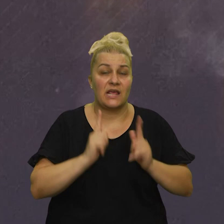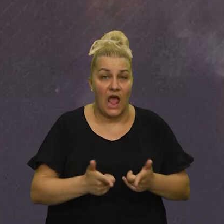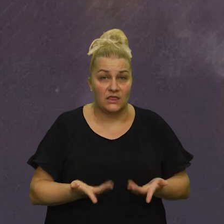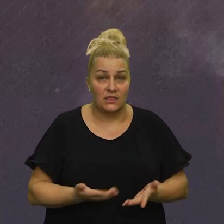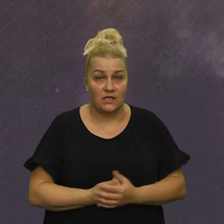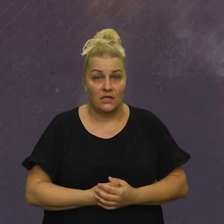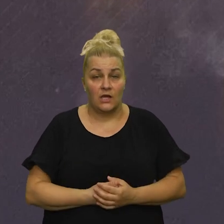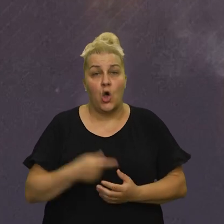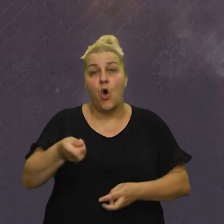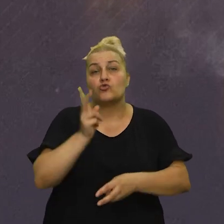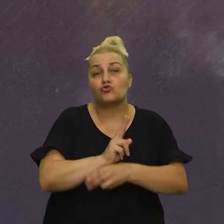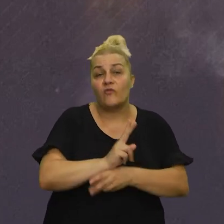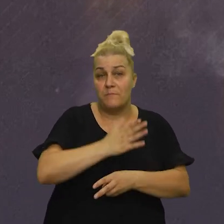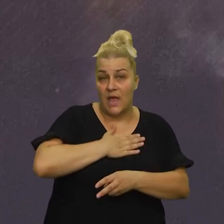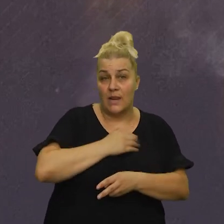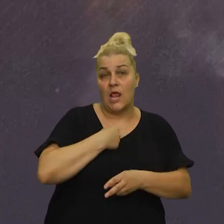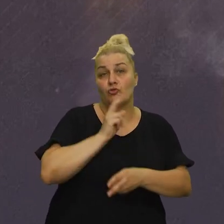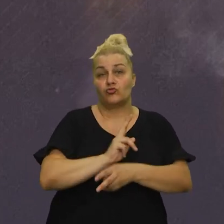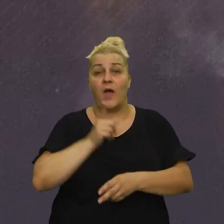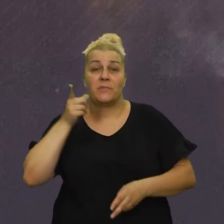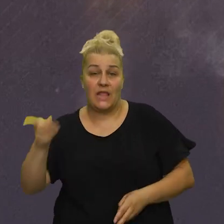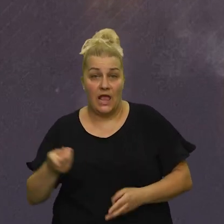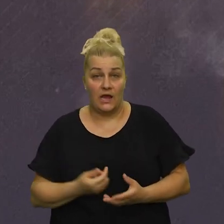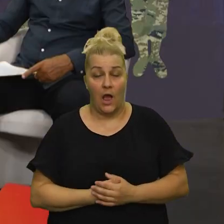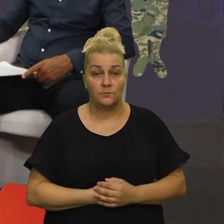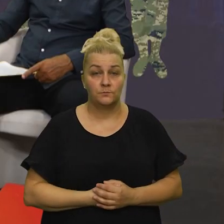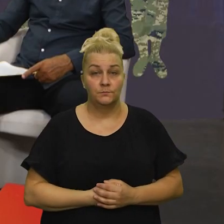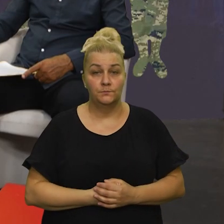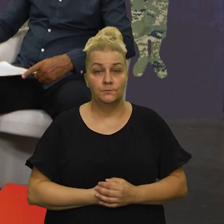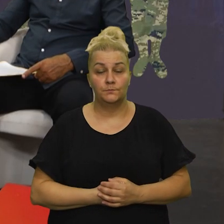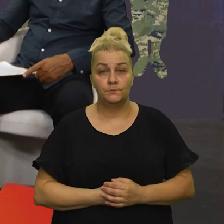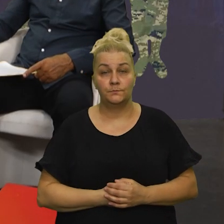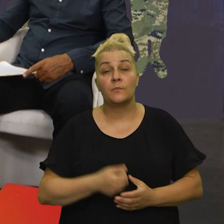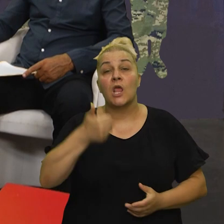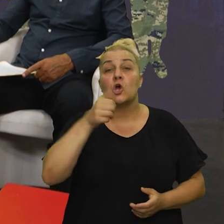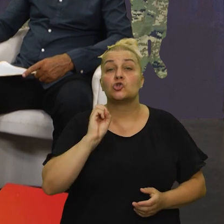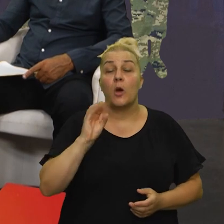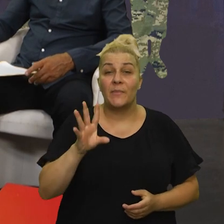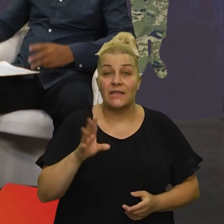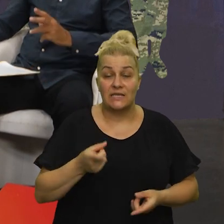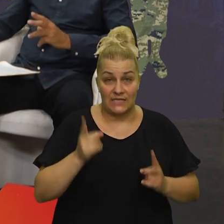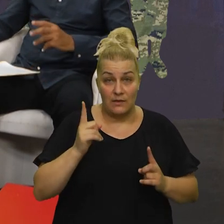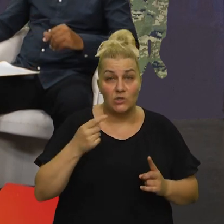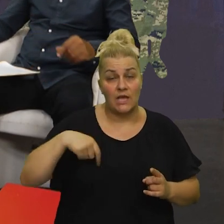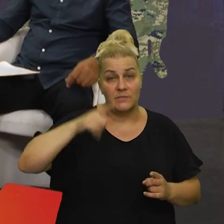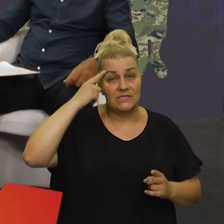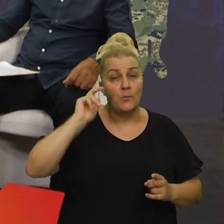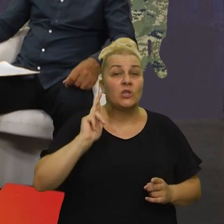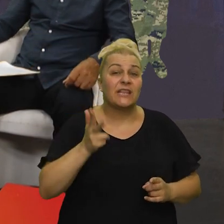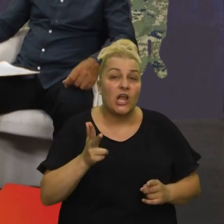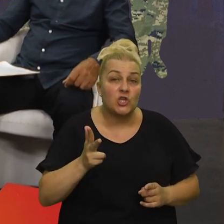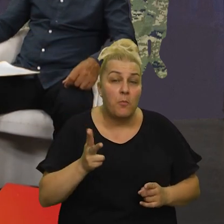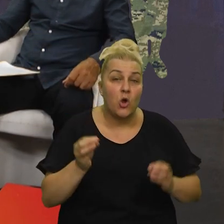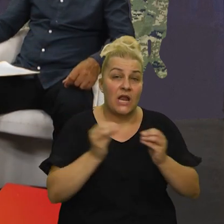kada on čuva mene, ja čuva njega. Da, Ivane, 115. imotska brigada, znamo 3. imotska bojna